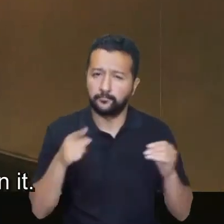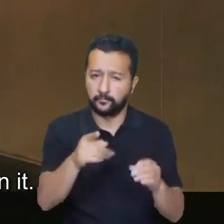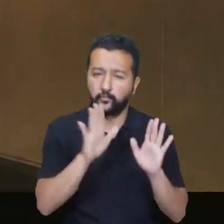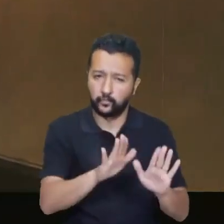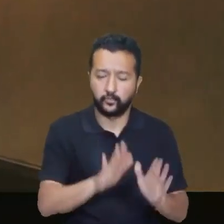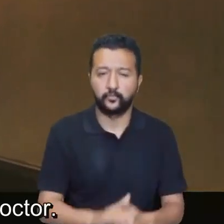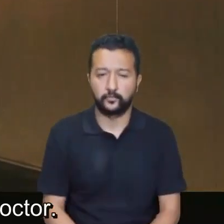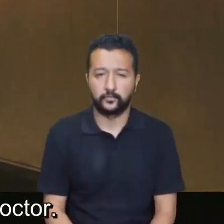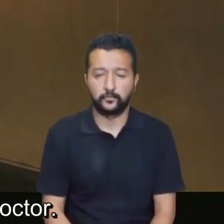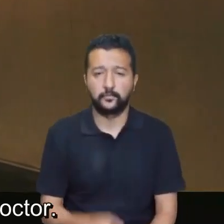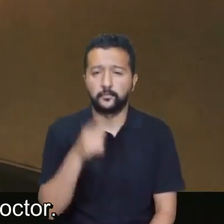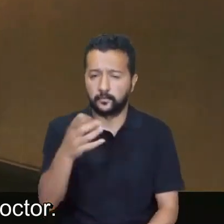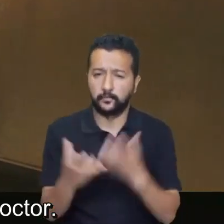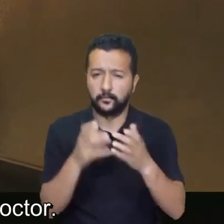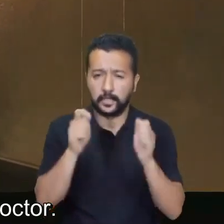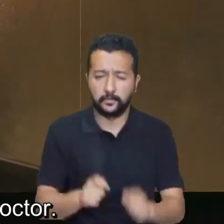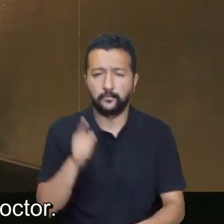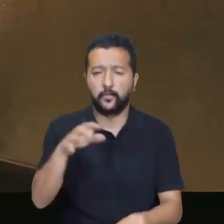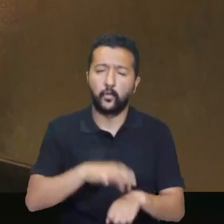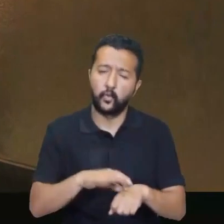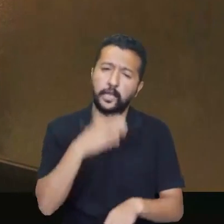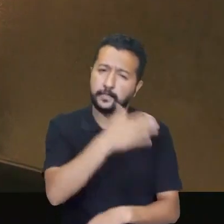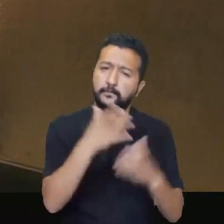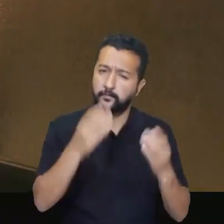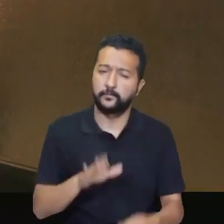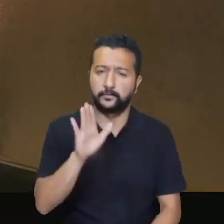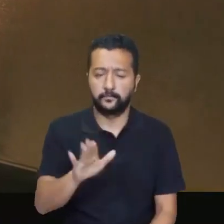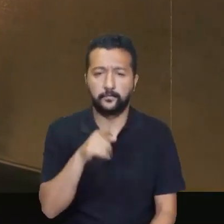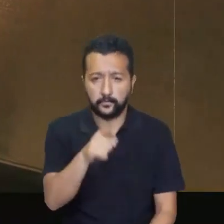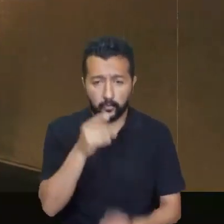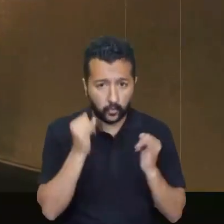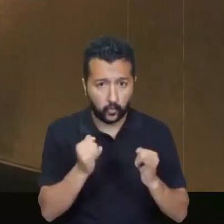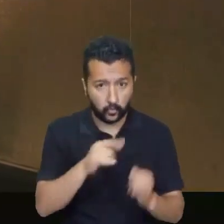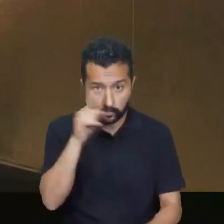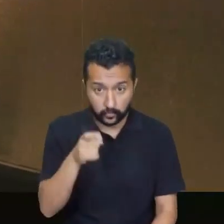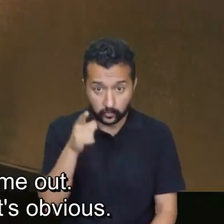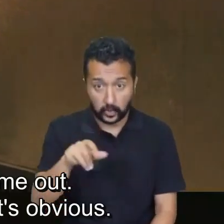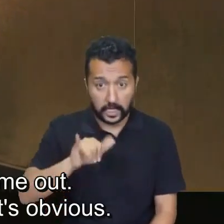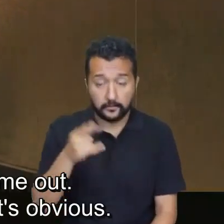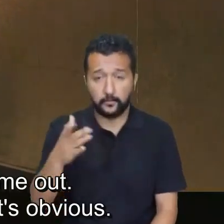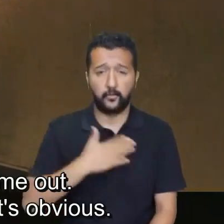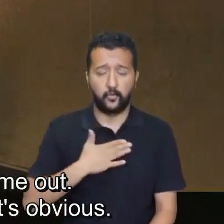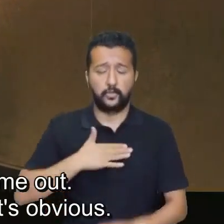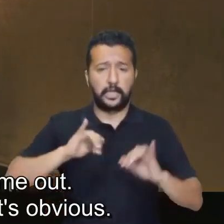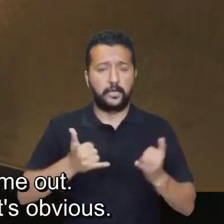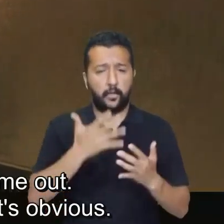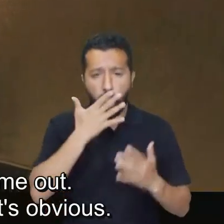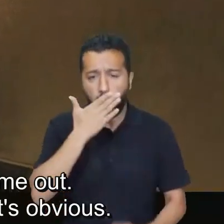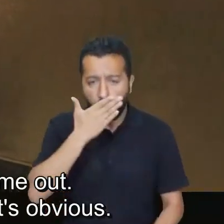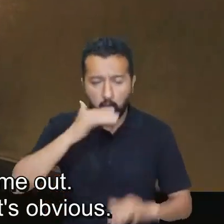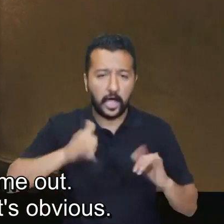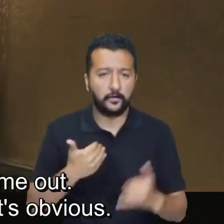kalmaz. Kaynat. Olmaz, bir doktora gideriz. Bu kadar mı kötü? Göğsüm yerinden çıkacak